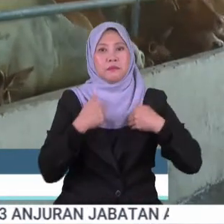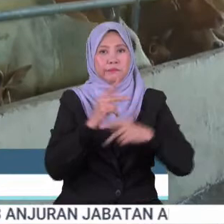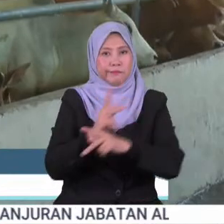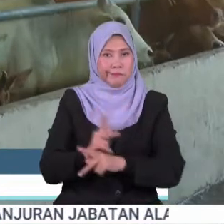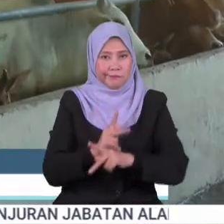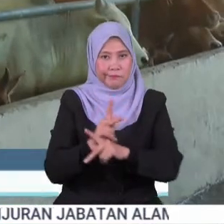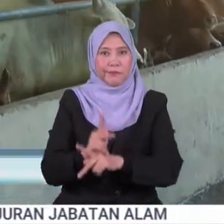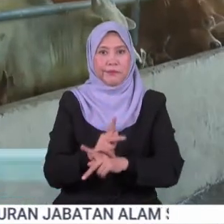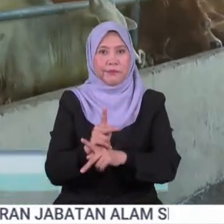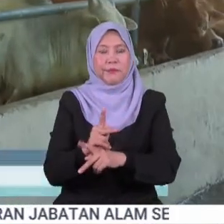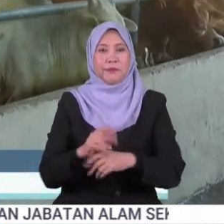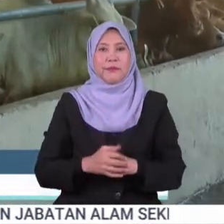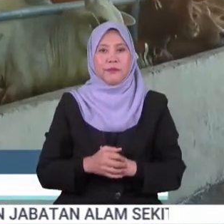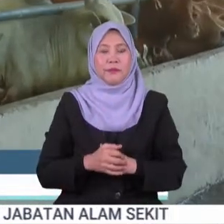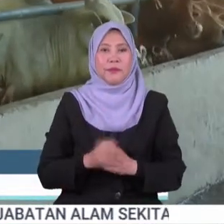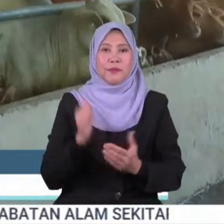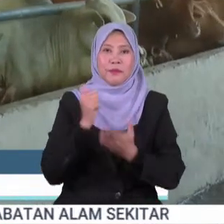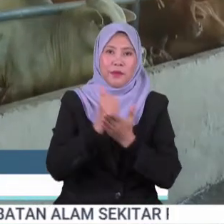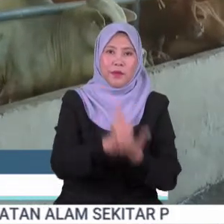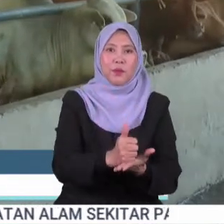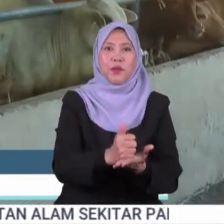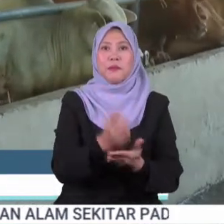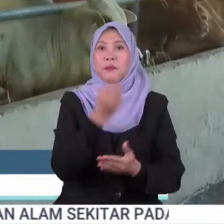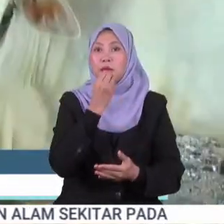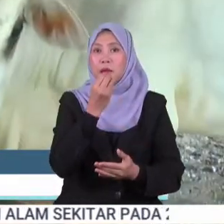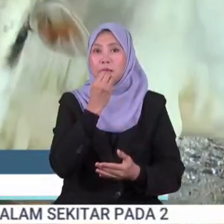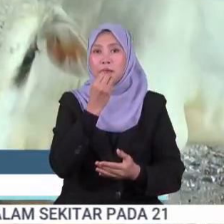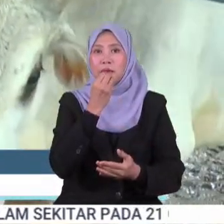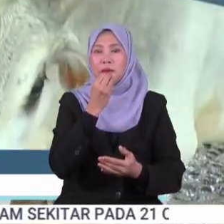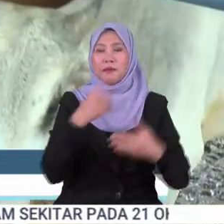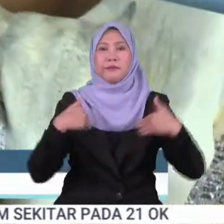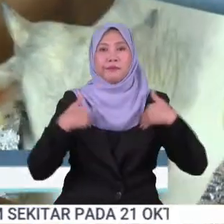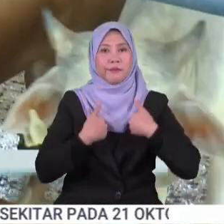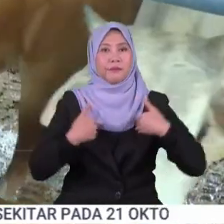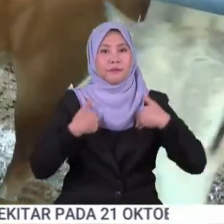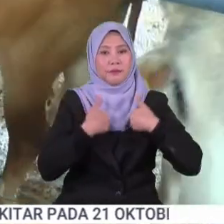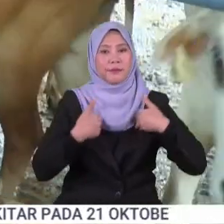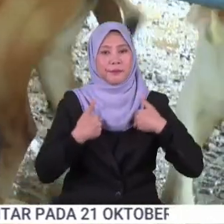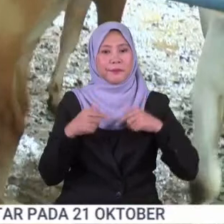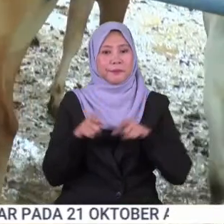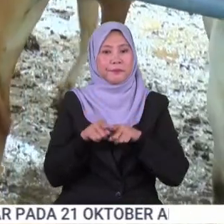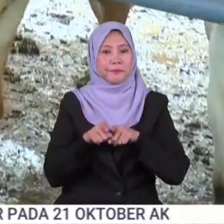juga bantuan pemakanan ternakan.